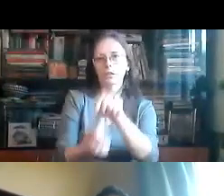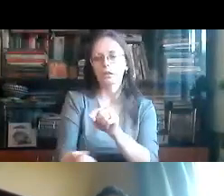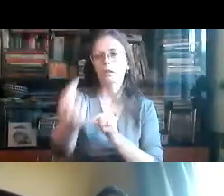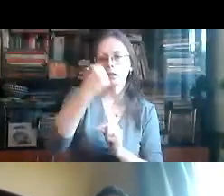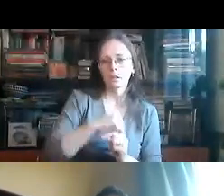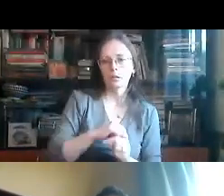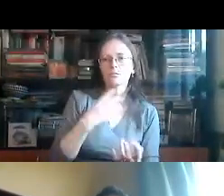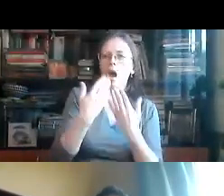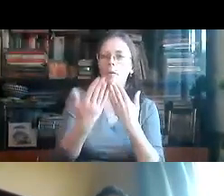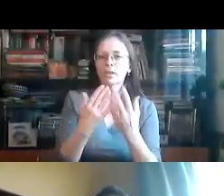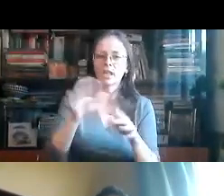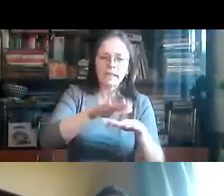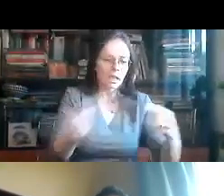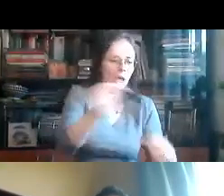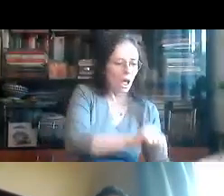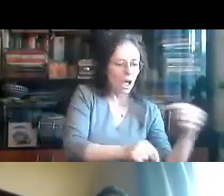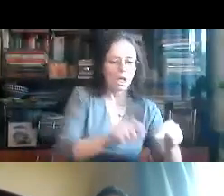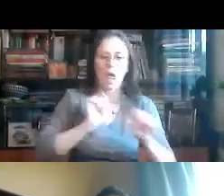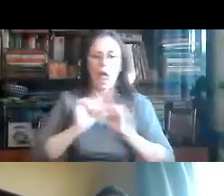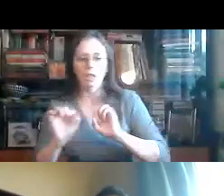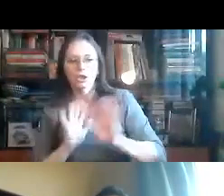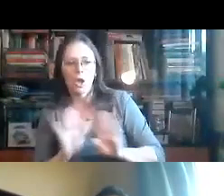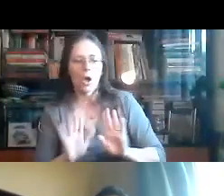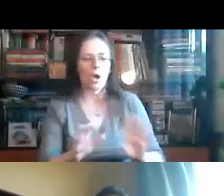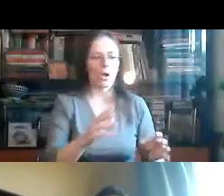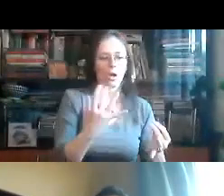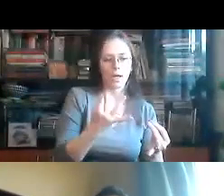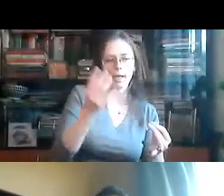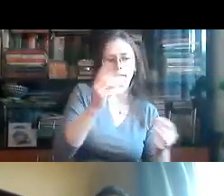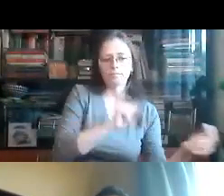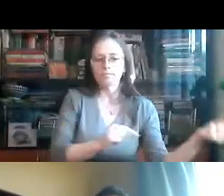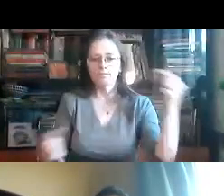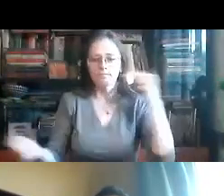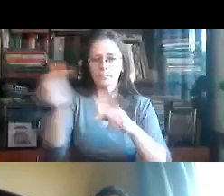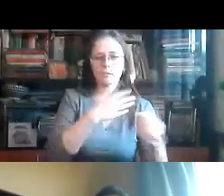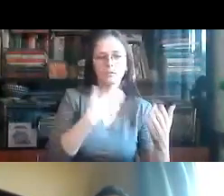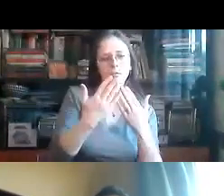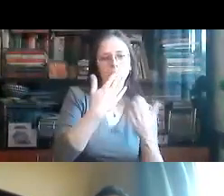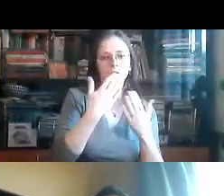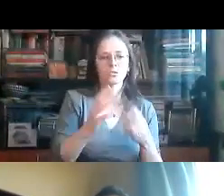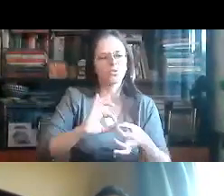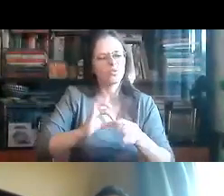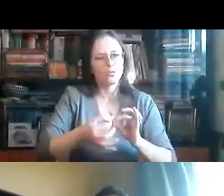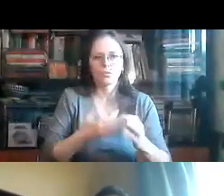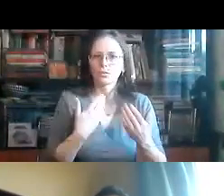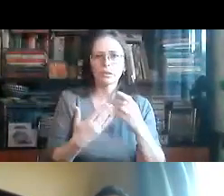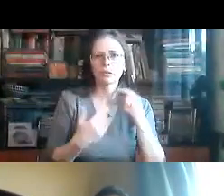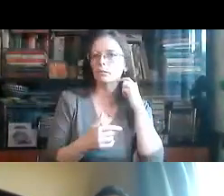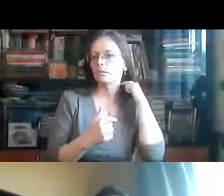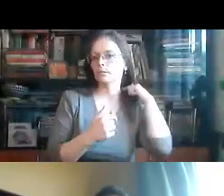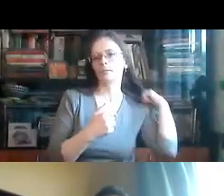Поэтому, не знаю, пока сложно, пока ничего не придумали. Может быть, я очень надеюсь на сегодняшний